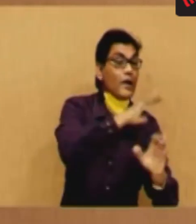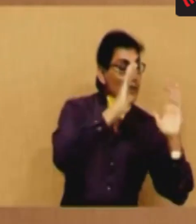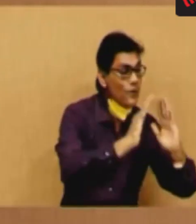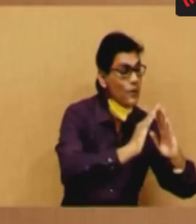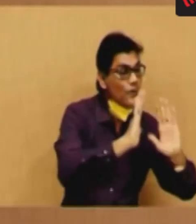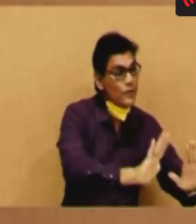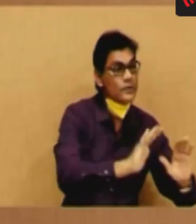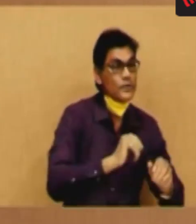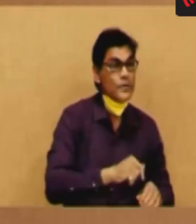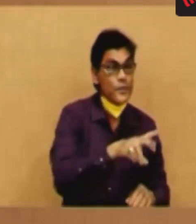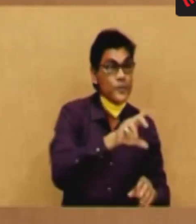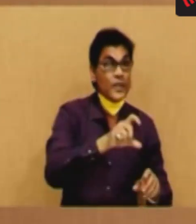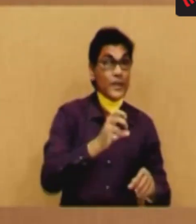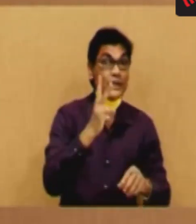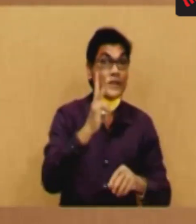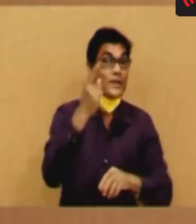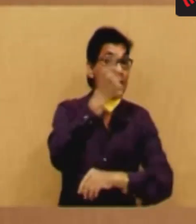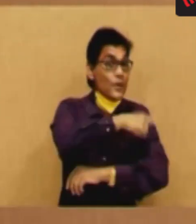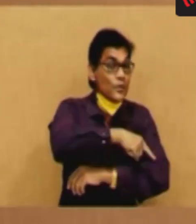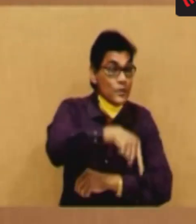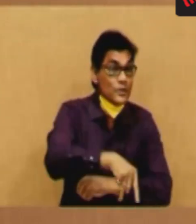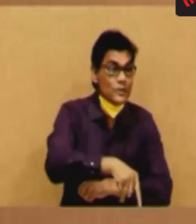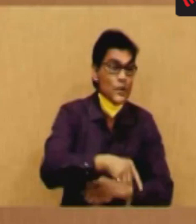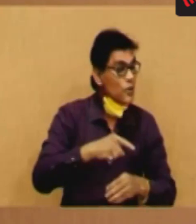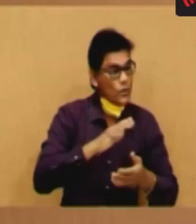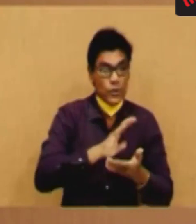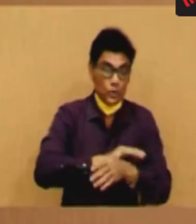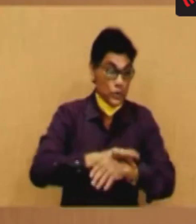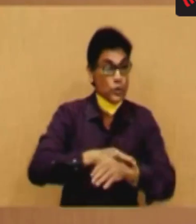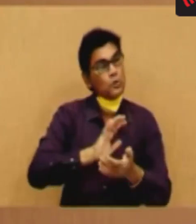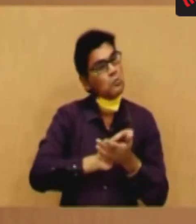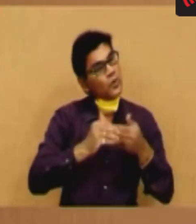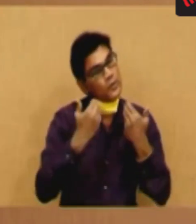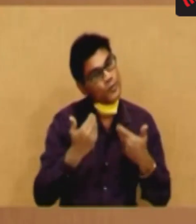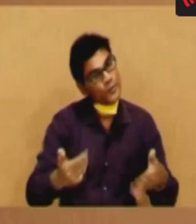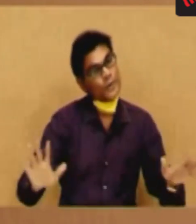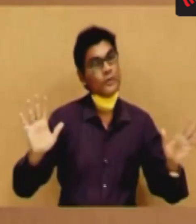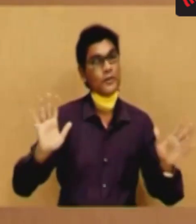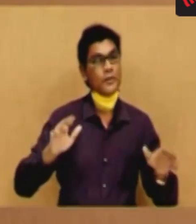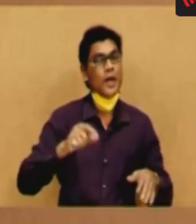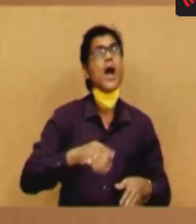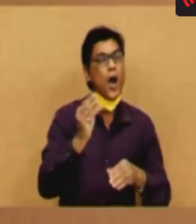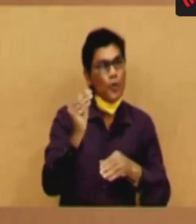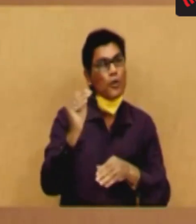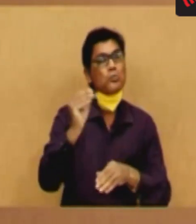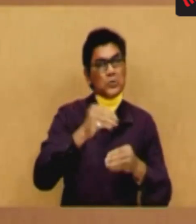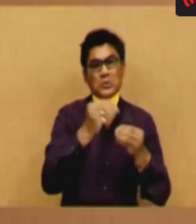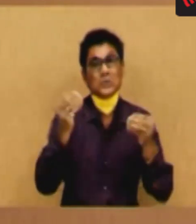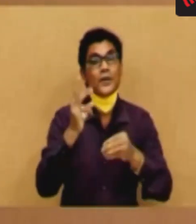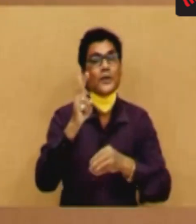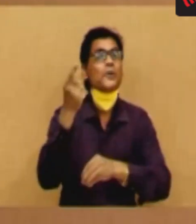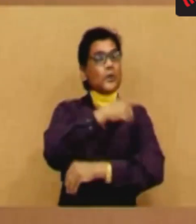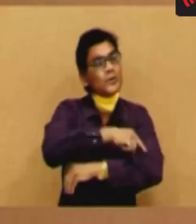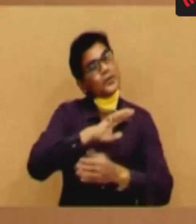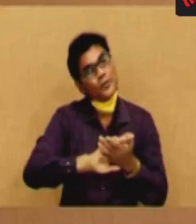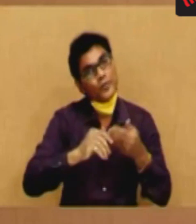आमे सेइ माने जो माने 21 दिन देखंतु समय कटि जिवो केते दिन तो होगलाणी आउ किछि दिन पर देखु देखु 21 दिन कटि